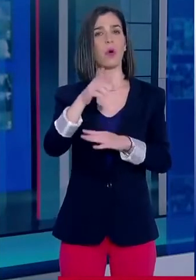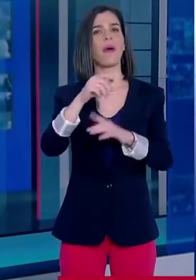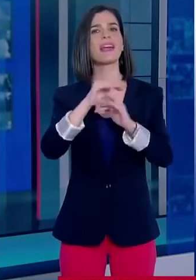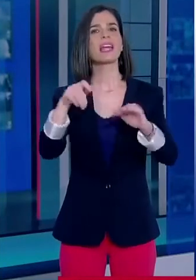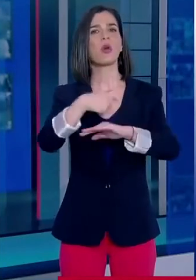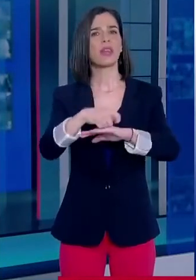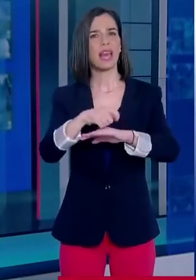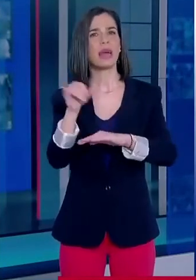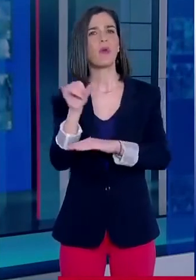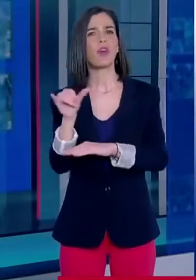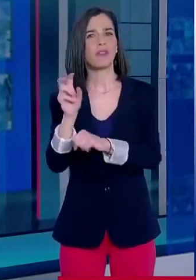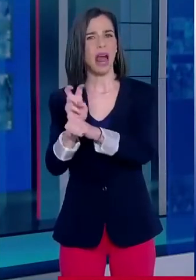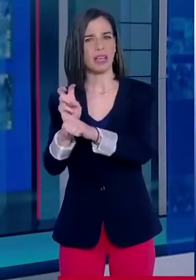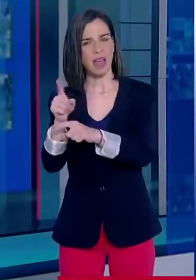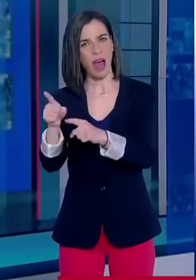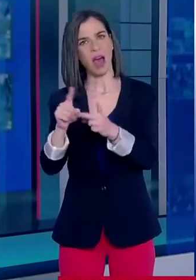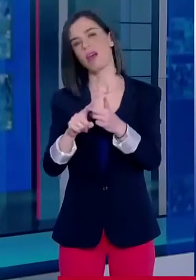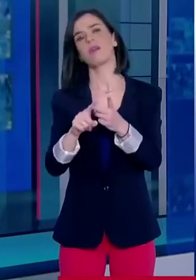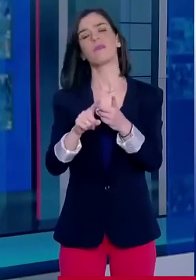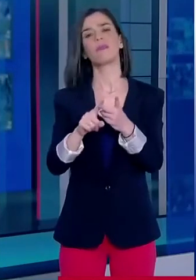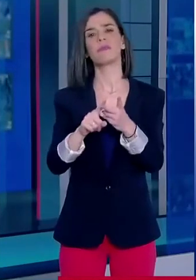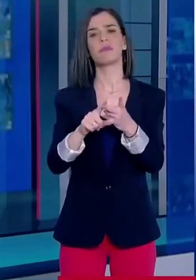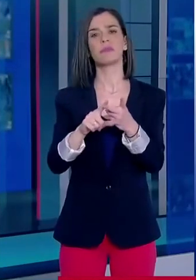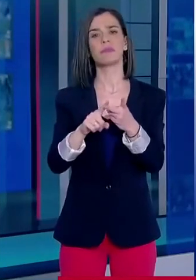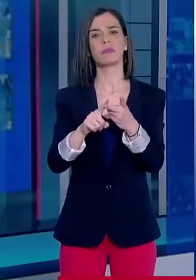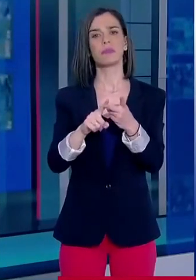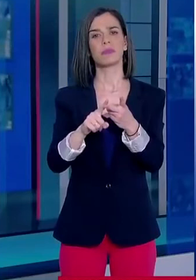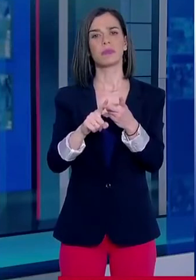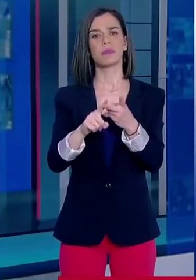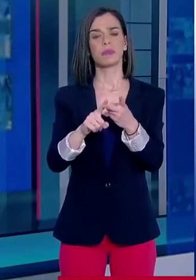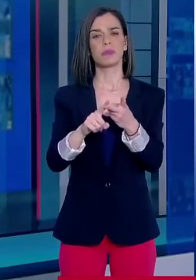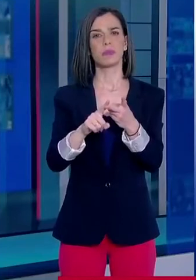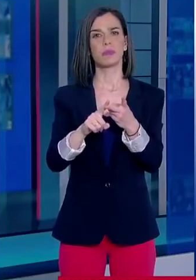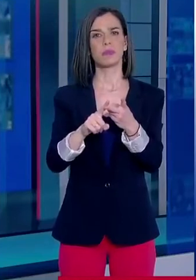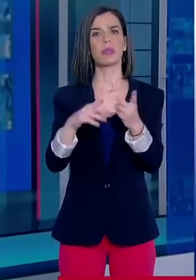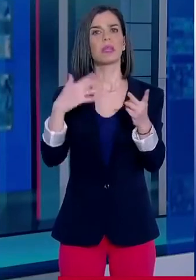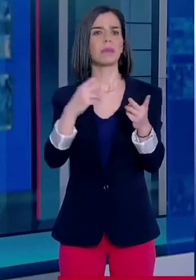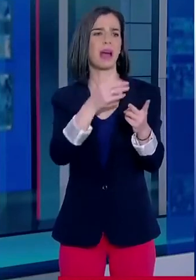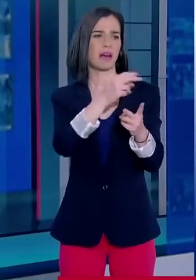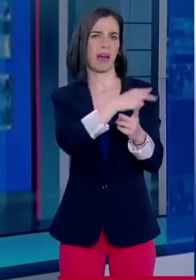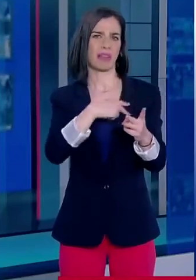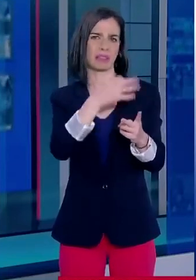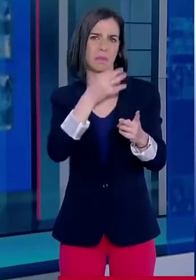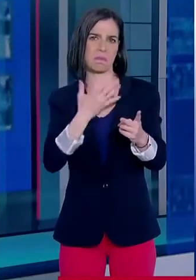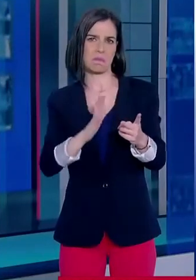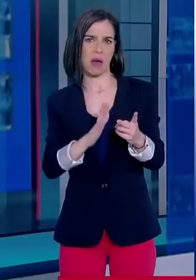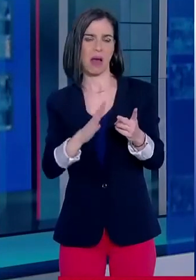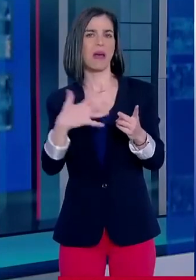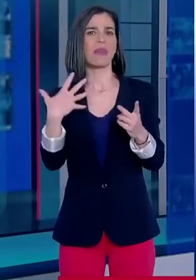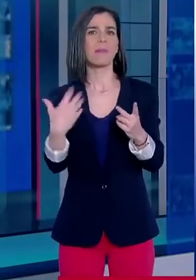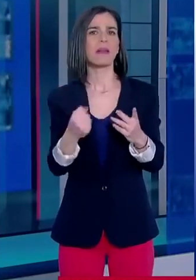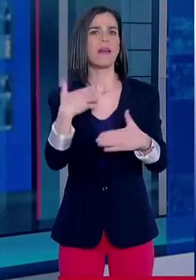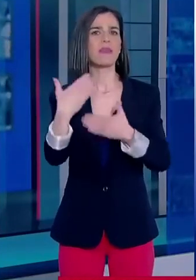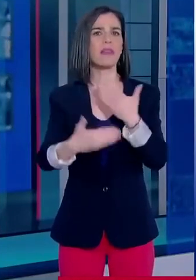τα υποθηκοφυλακία και σε συνέχεια της ενημέρωσης του κύριου καθηγητή θα γίνεται με τη διαδικασία